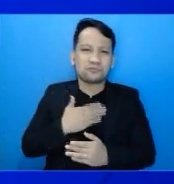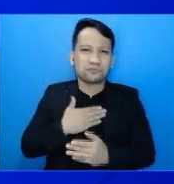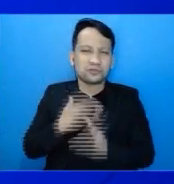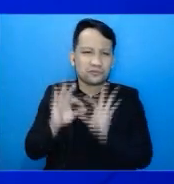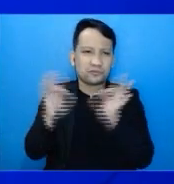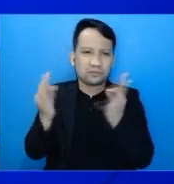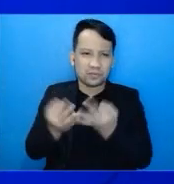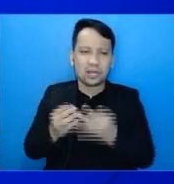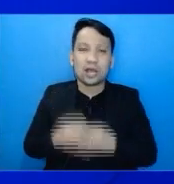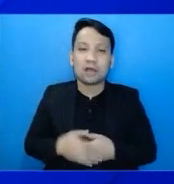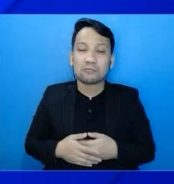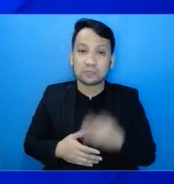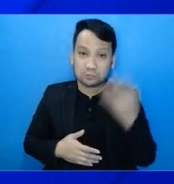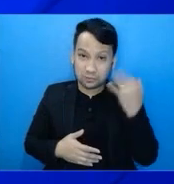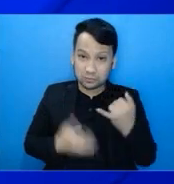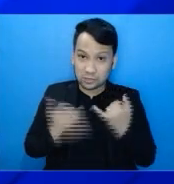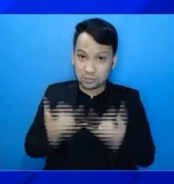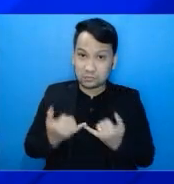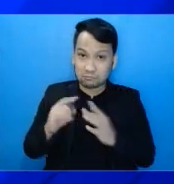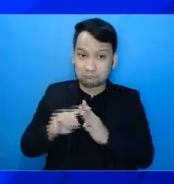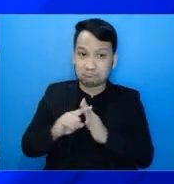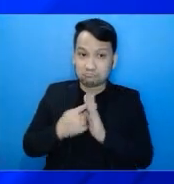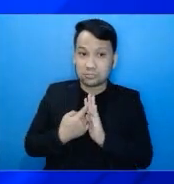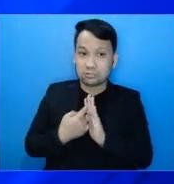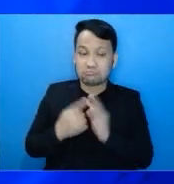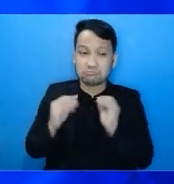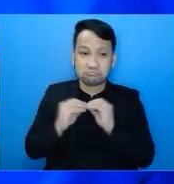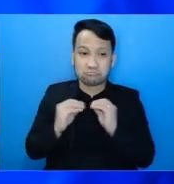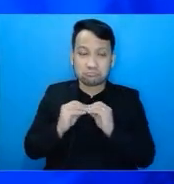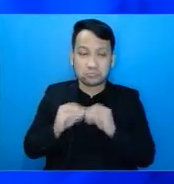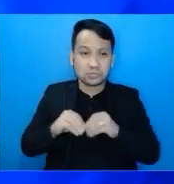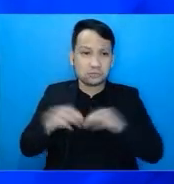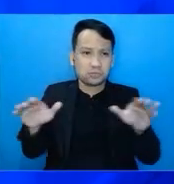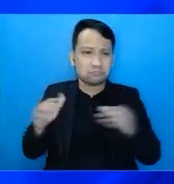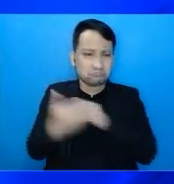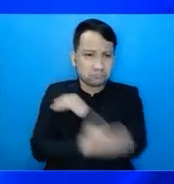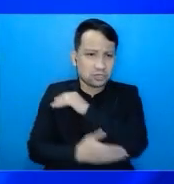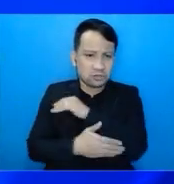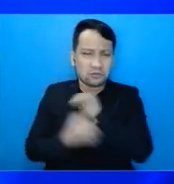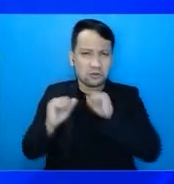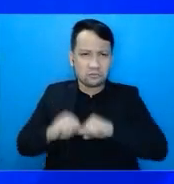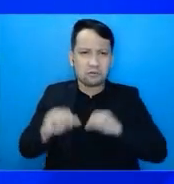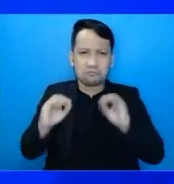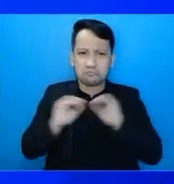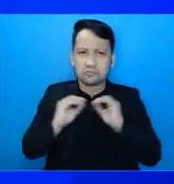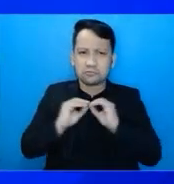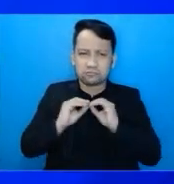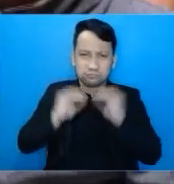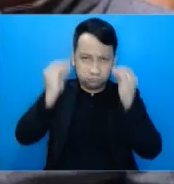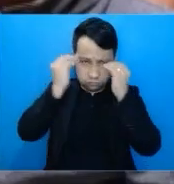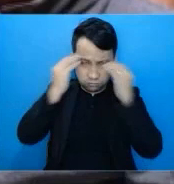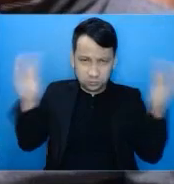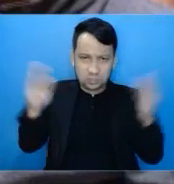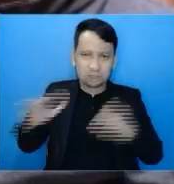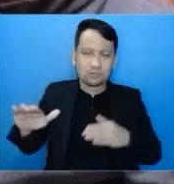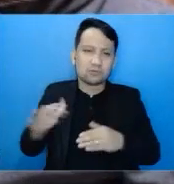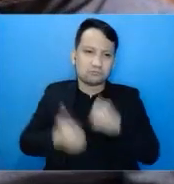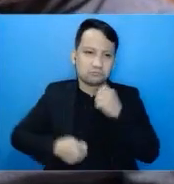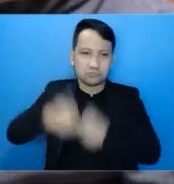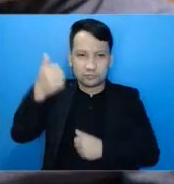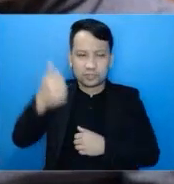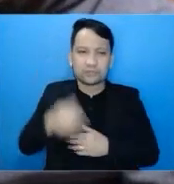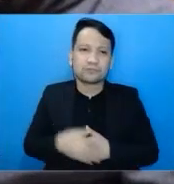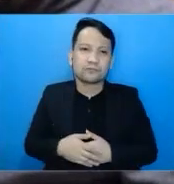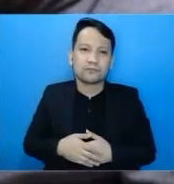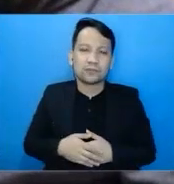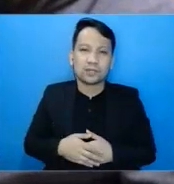But this is just the start. So for the country also, I think it's really a good win. Pinanganak